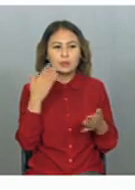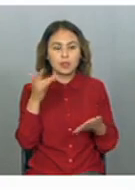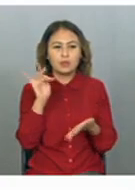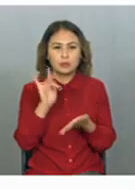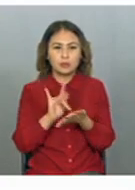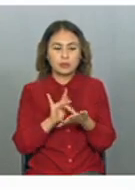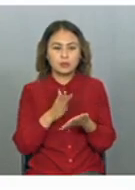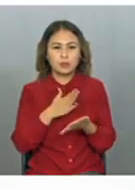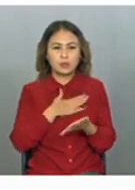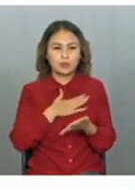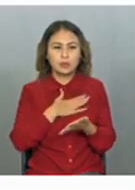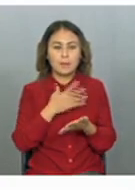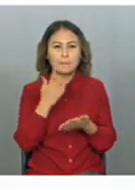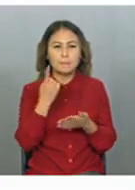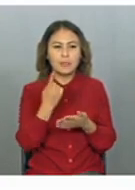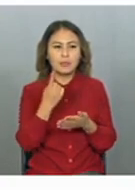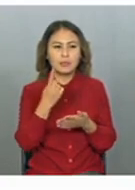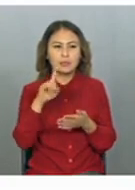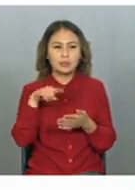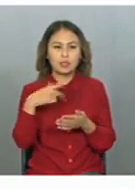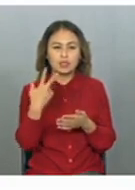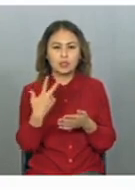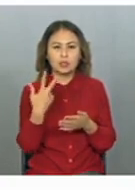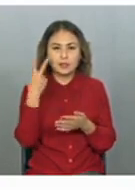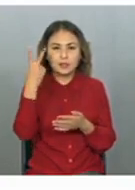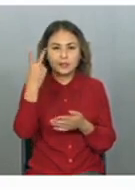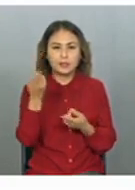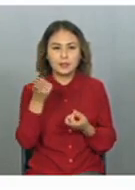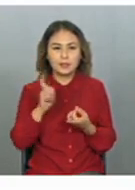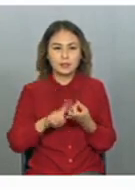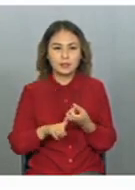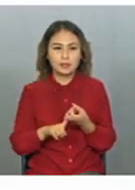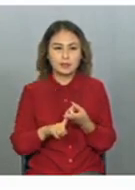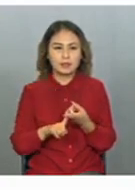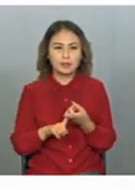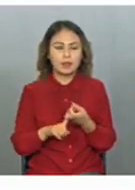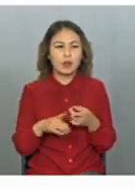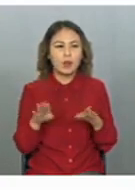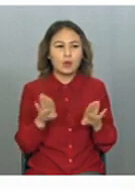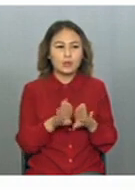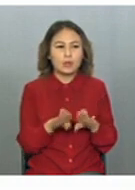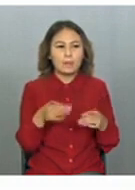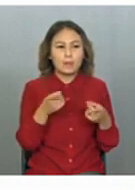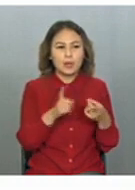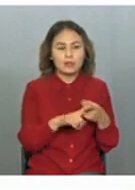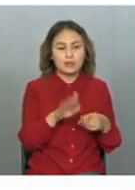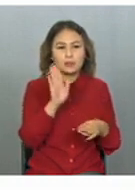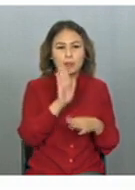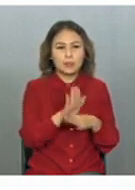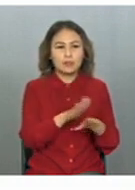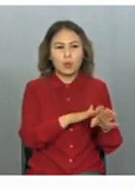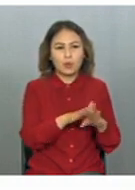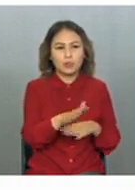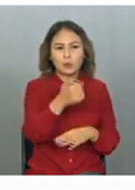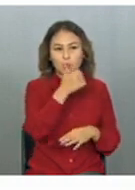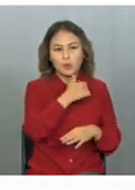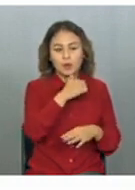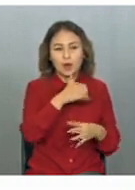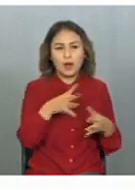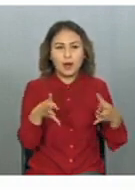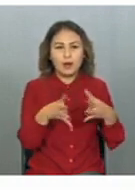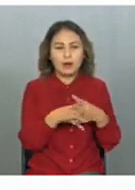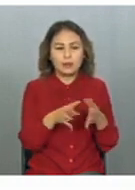bizde 1 bütün 3'ten 2'ge sәйкес келеді. Енді осыған байланысты тапсырма орындап көрейік. Аралас